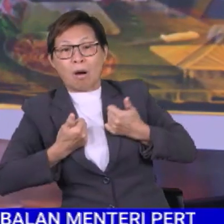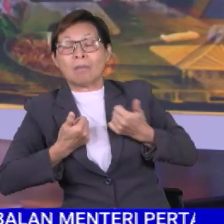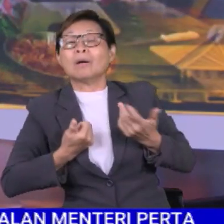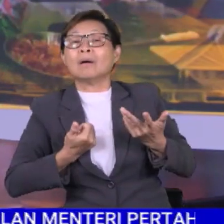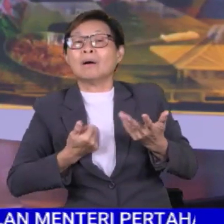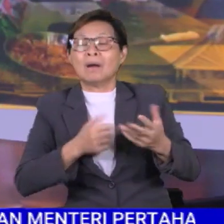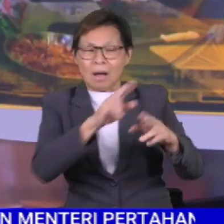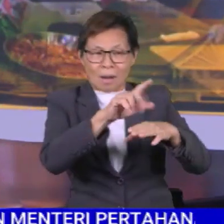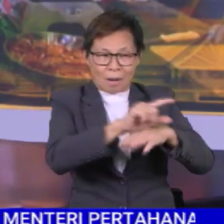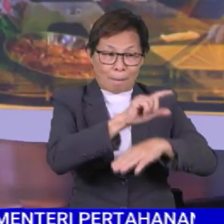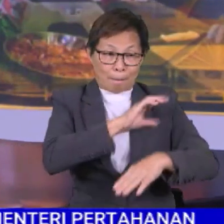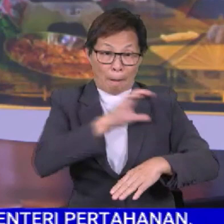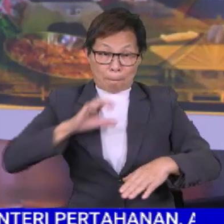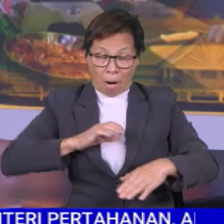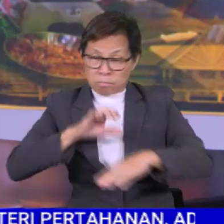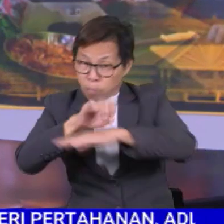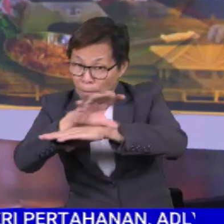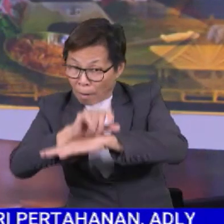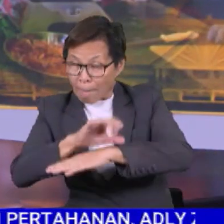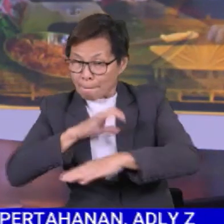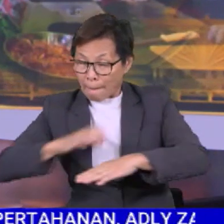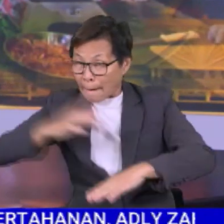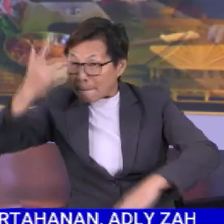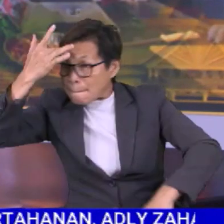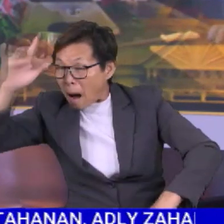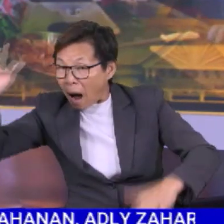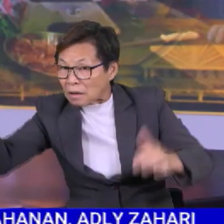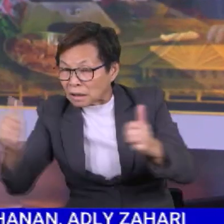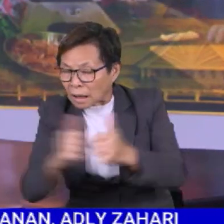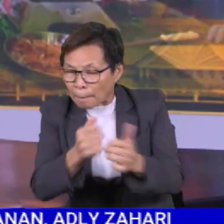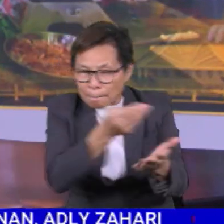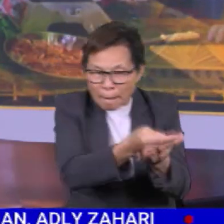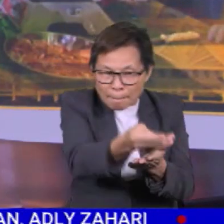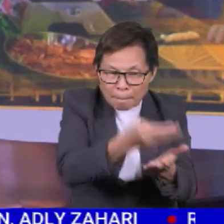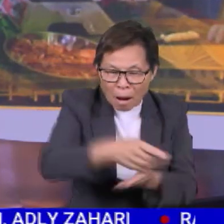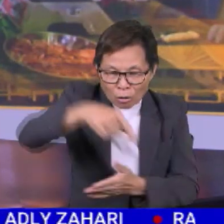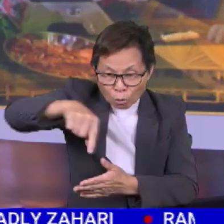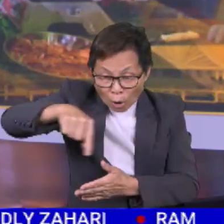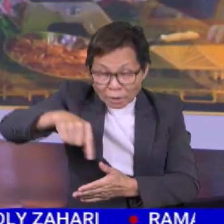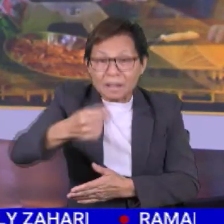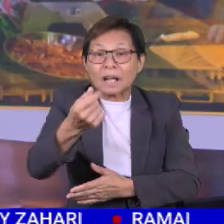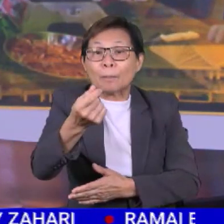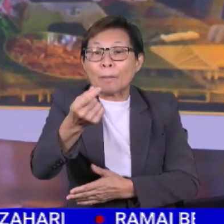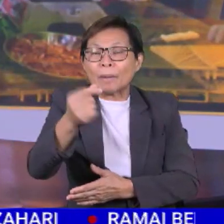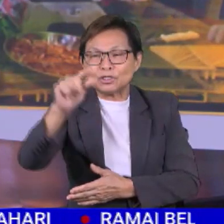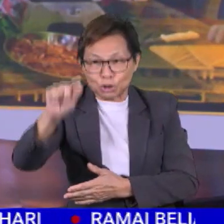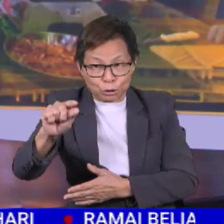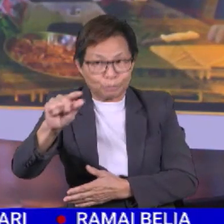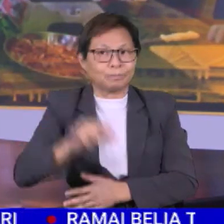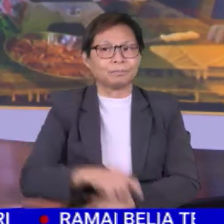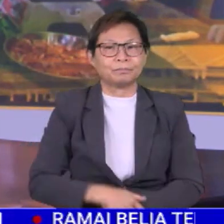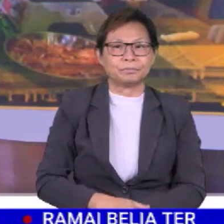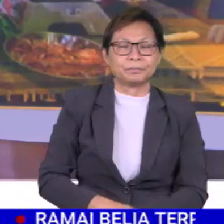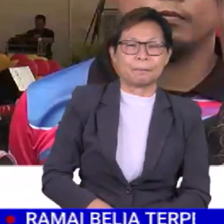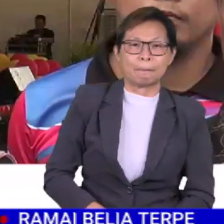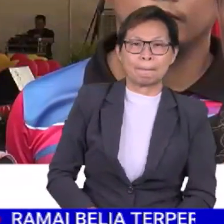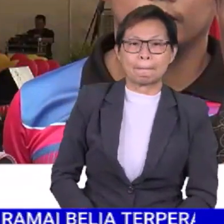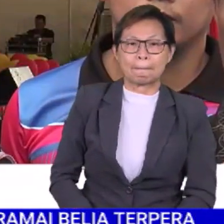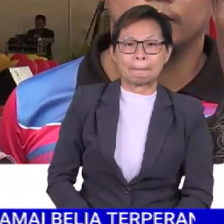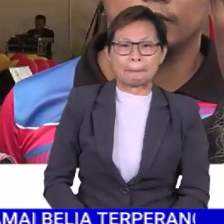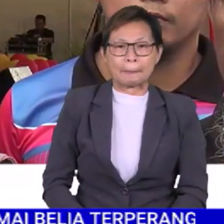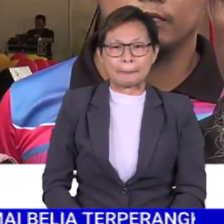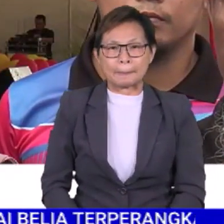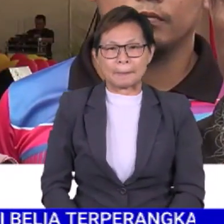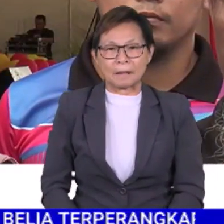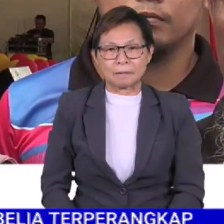sama, pengguna turut dinasihatkan menjadi pengguna yang bijak dengan membeli barangan berkualiti dengan harga berpatutan.